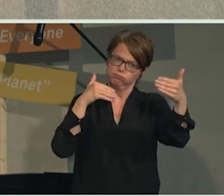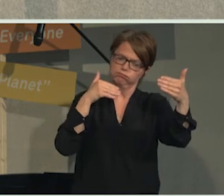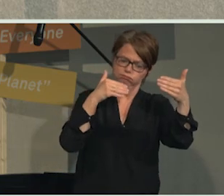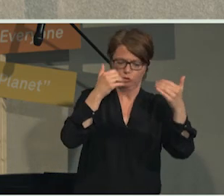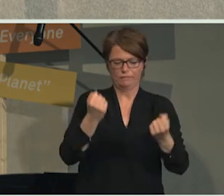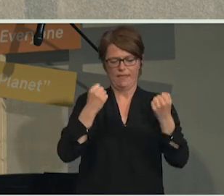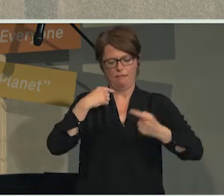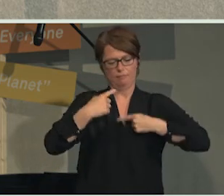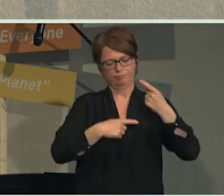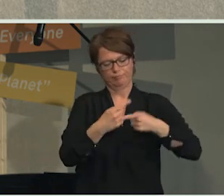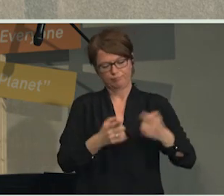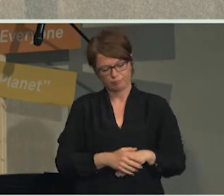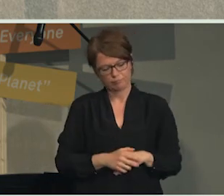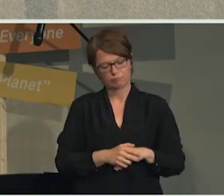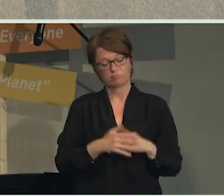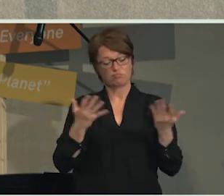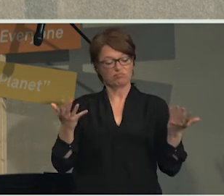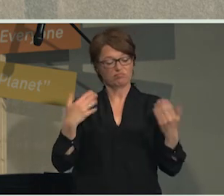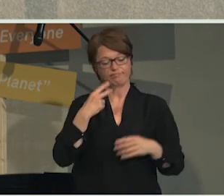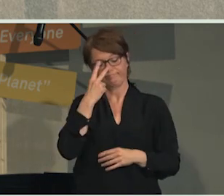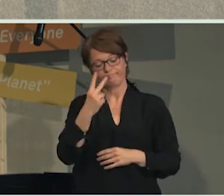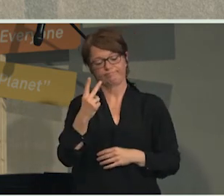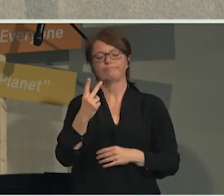hat. Missverständnisse, die sich unter einem